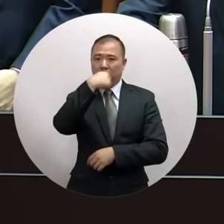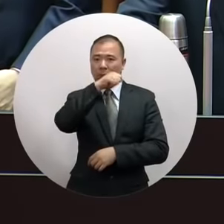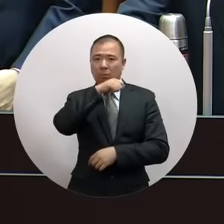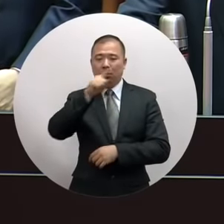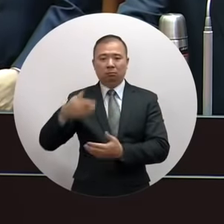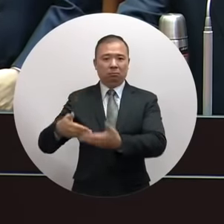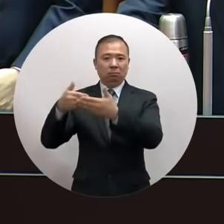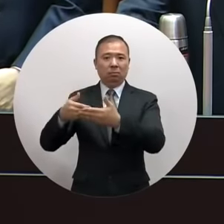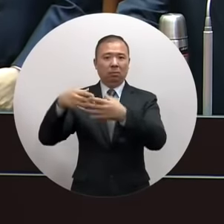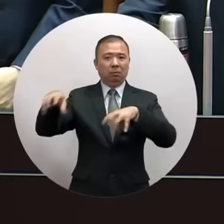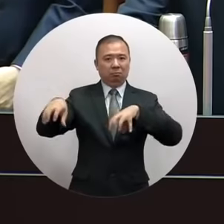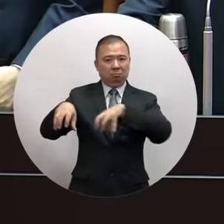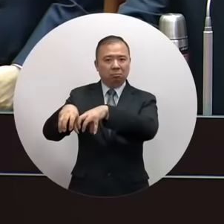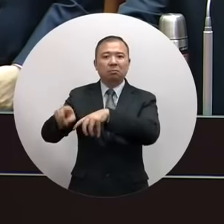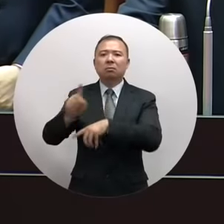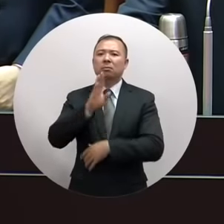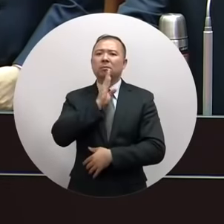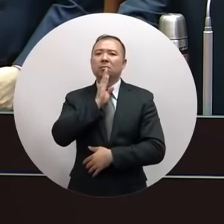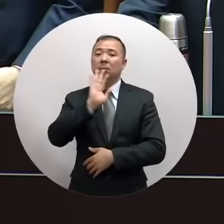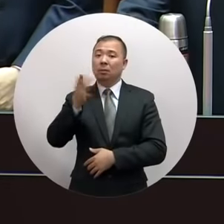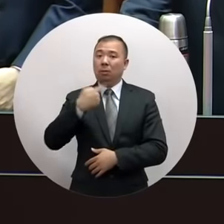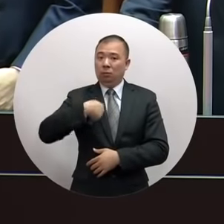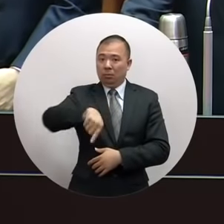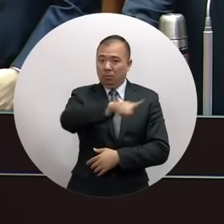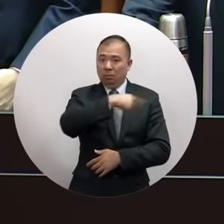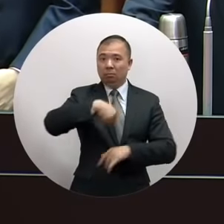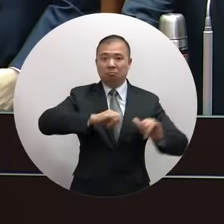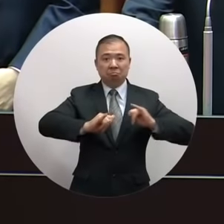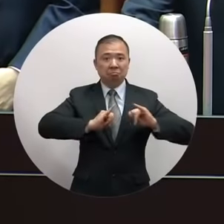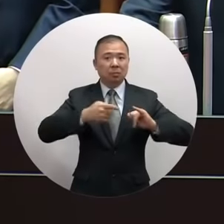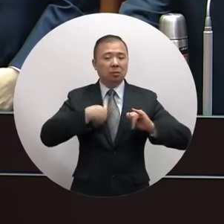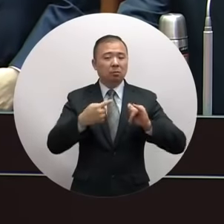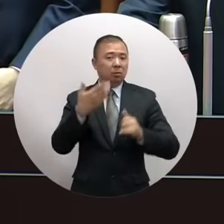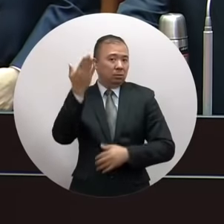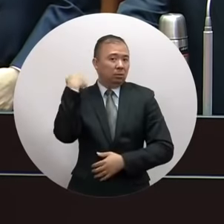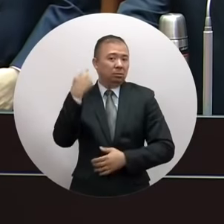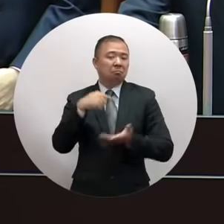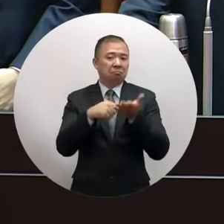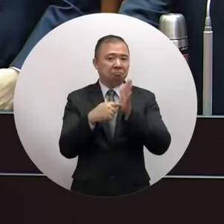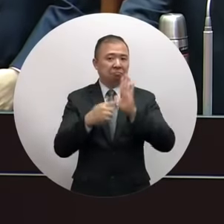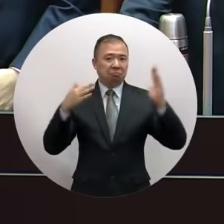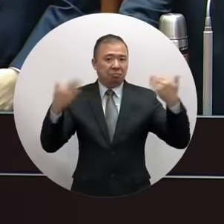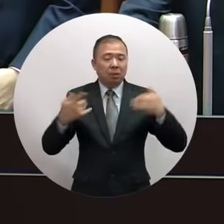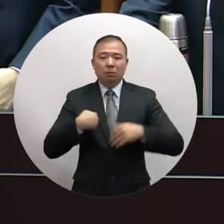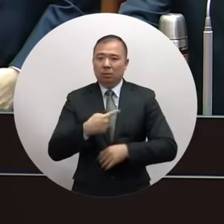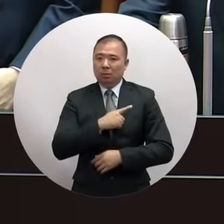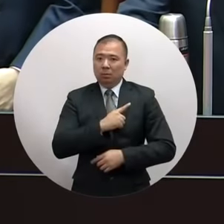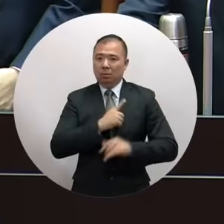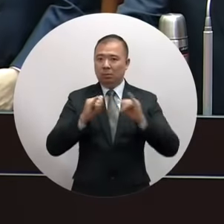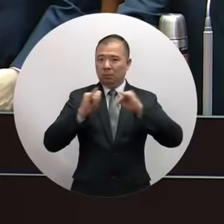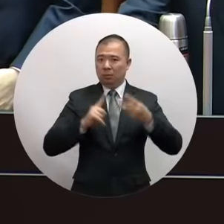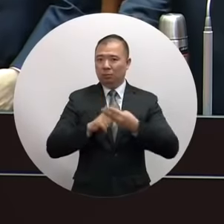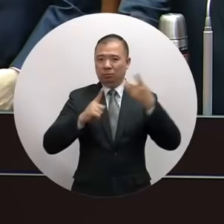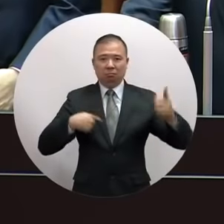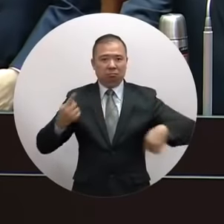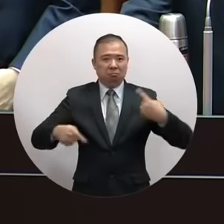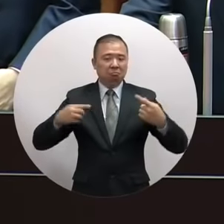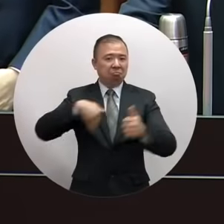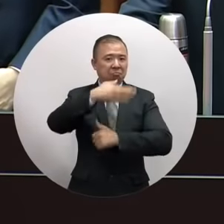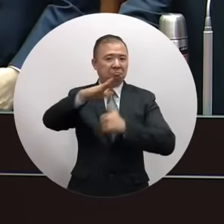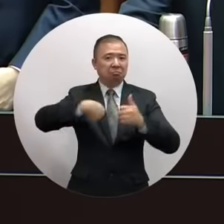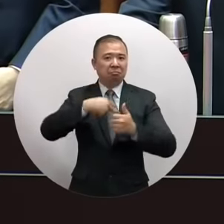常清楚表示，台湾人民民主、自由、独立、自主绝不